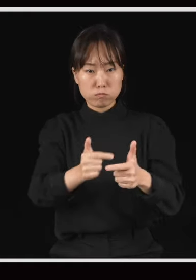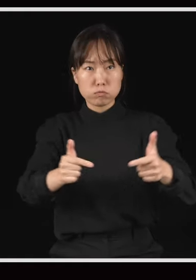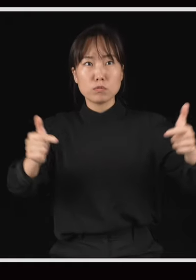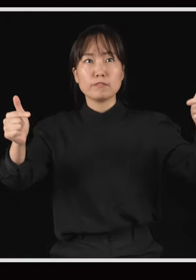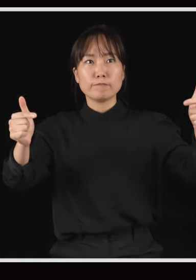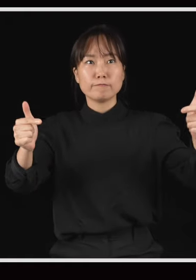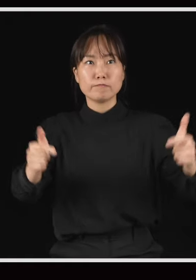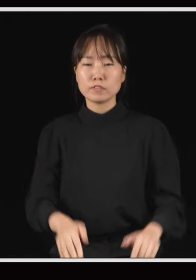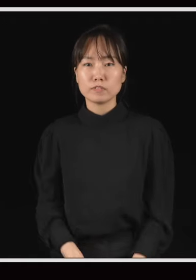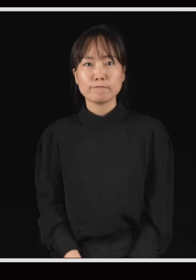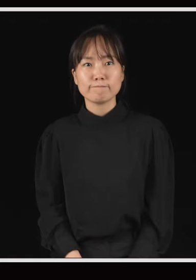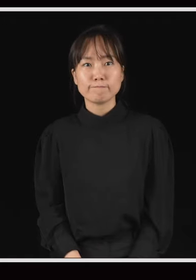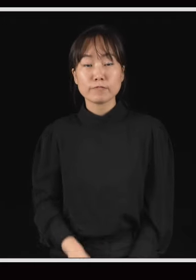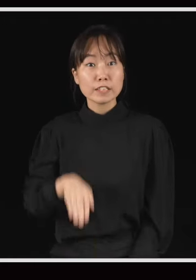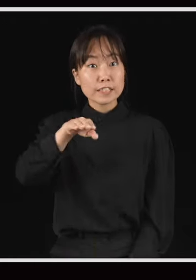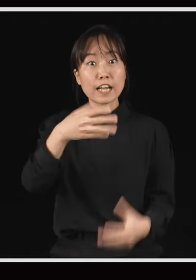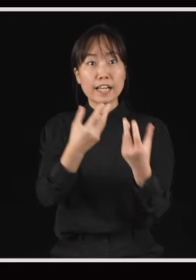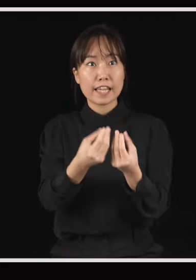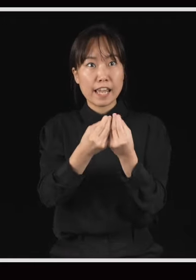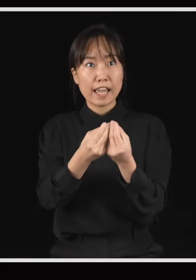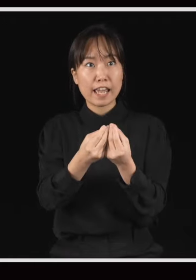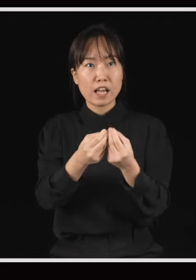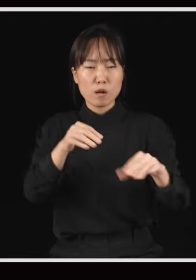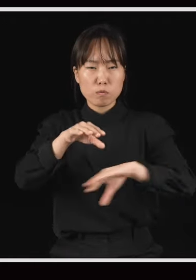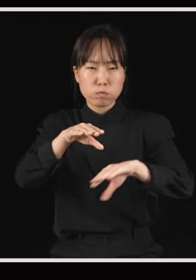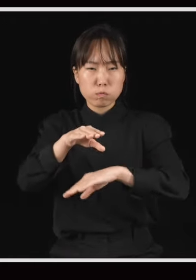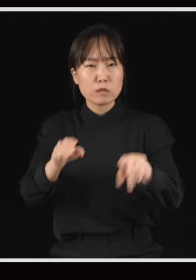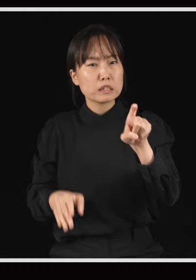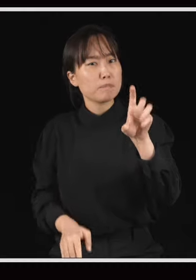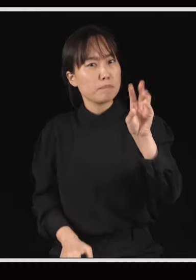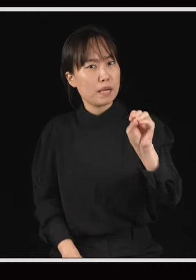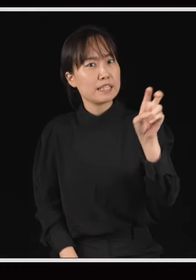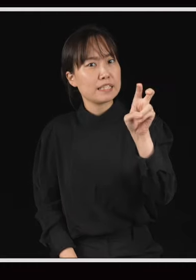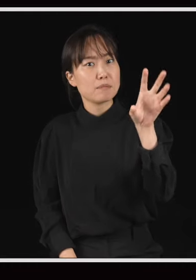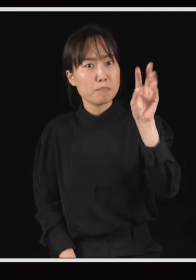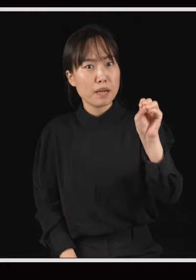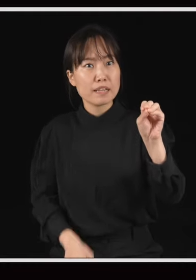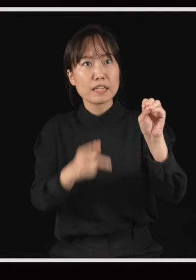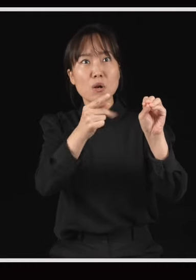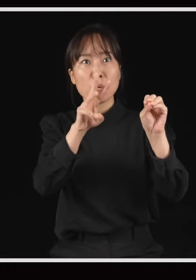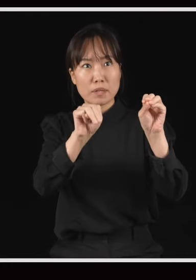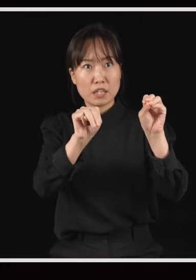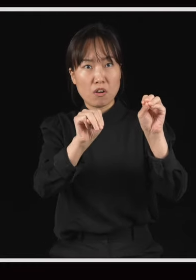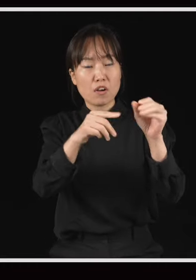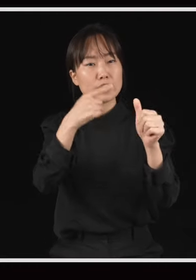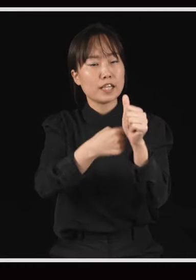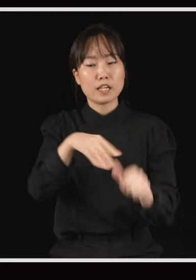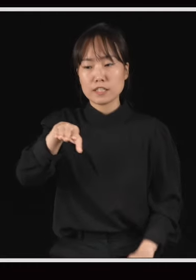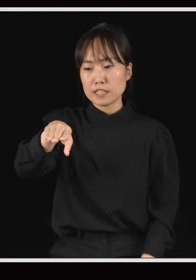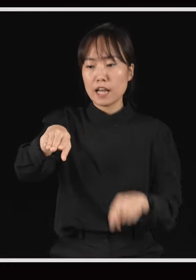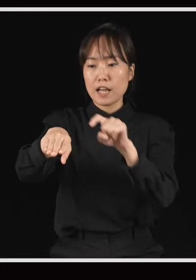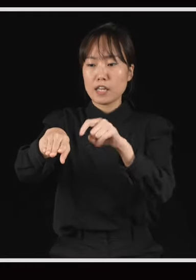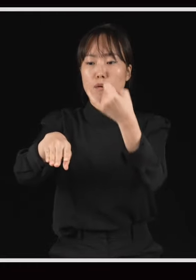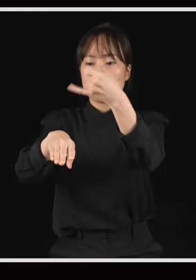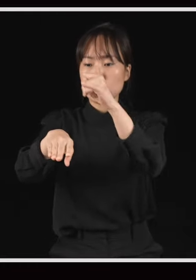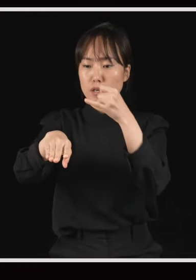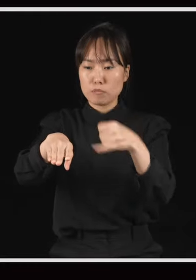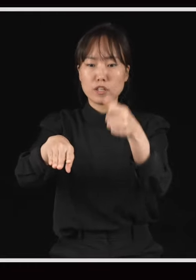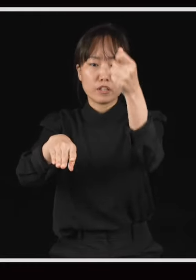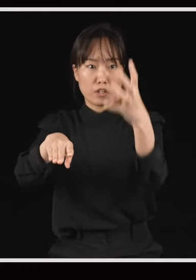것이죠. 자동차를 10만 킬로, 20만 킬로 탄다고 생각을 해보세요. 그러면 그 안에 고장난 부속의 개수가 늘어나고 그